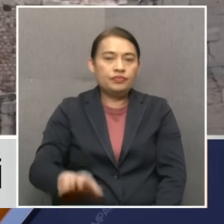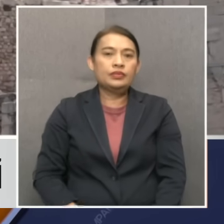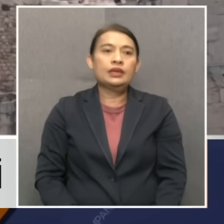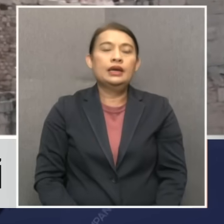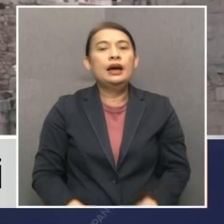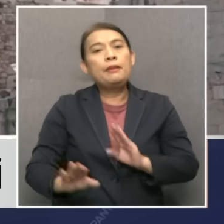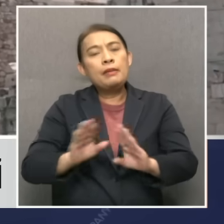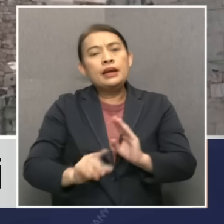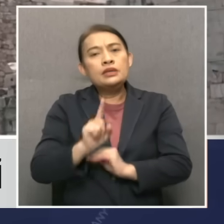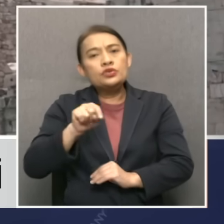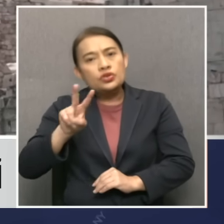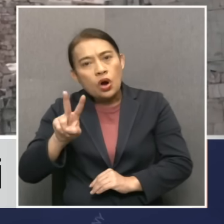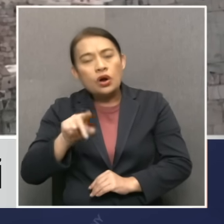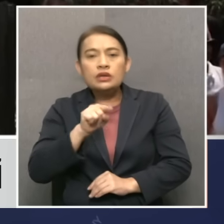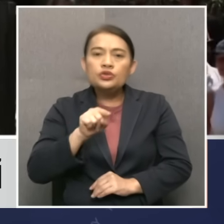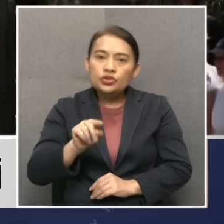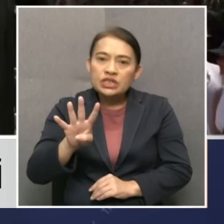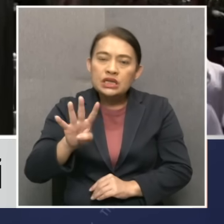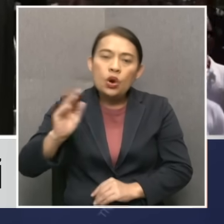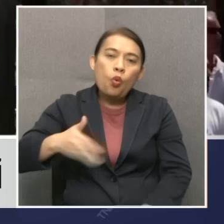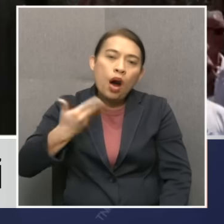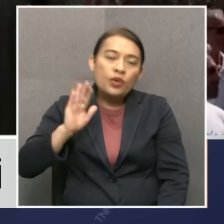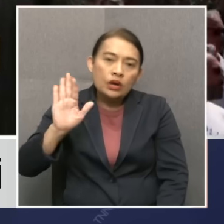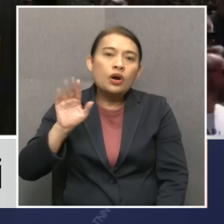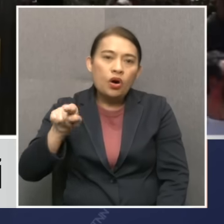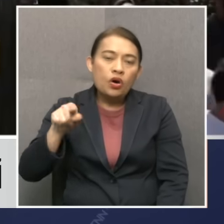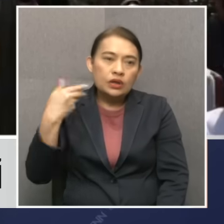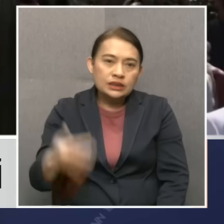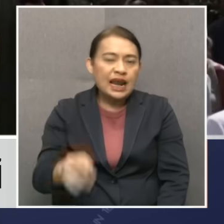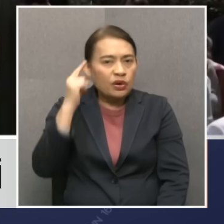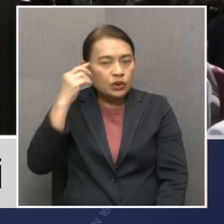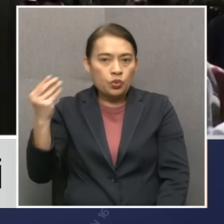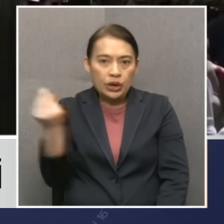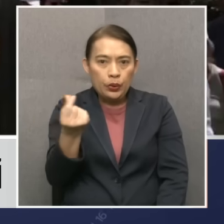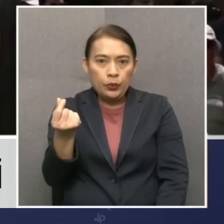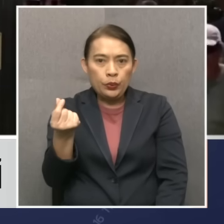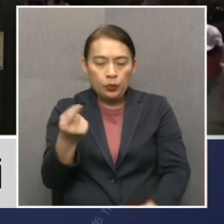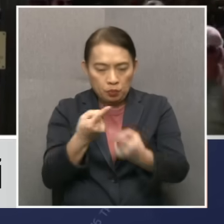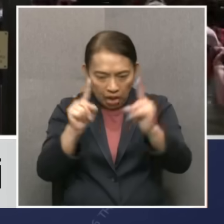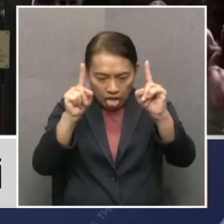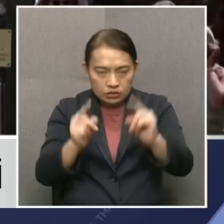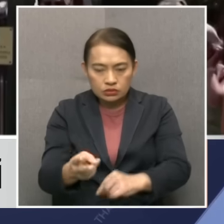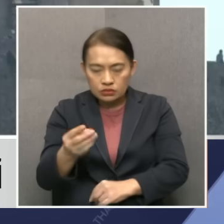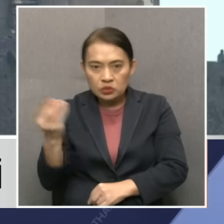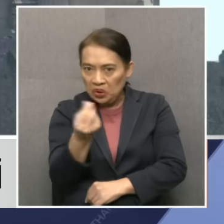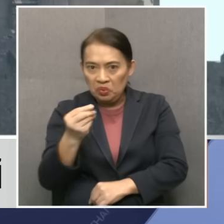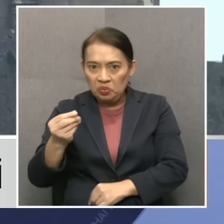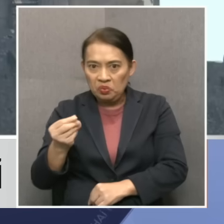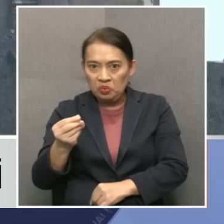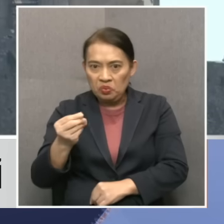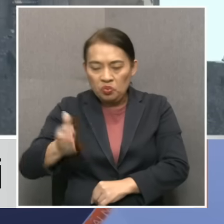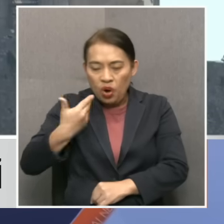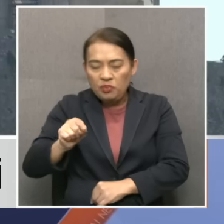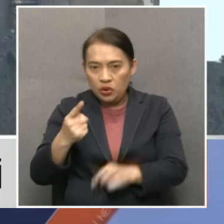หรือปัจจุบันประมาณ 1.4 อย่างเงี้ยนะเพราะฉะนั้นก็ถือว่ามาเร็วผิดปกตินะมาเร็วปกติเพราะฉะนั้นก็เป็นเรื่องที่ประเด็น